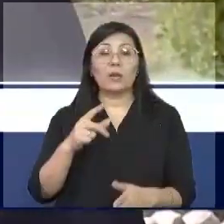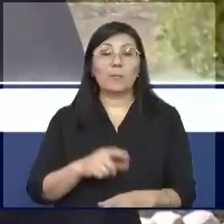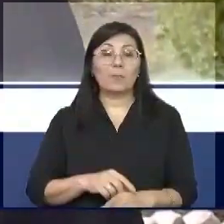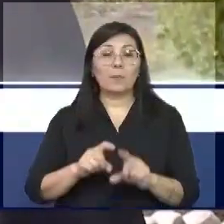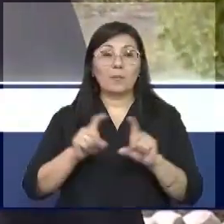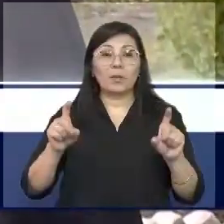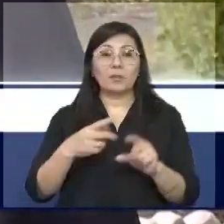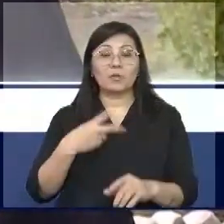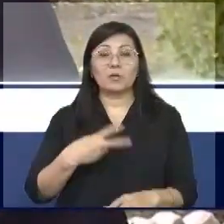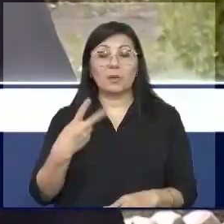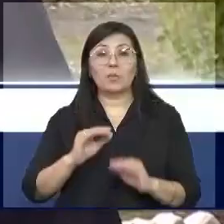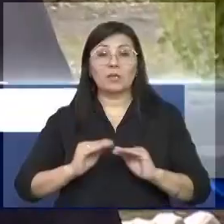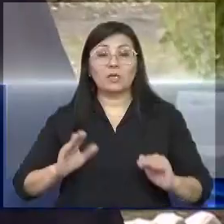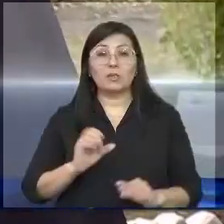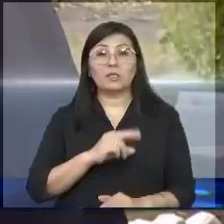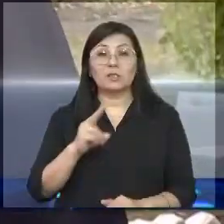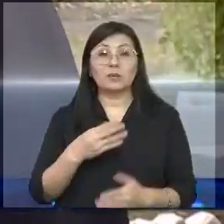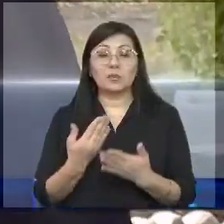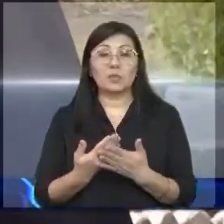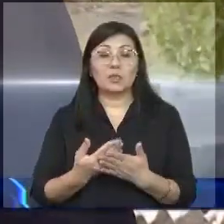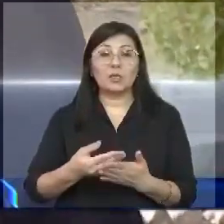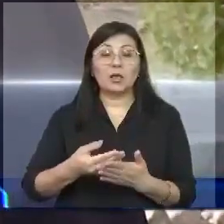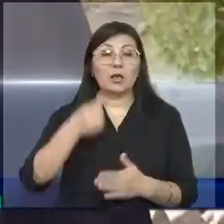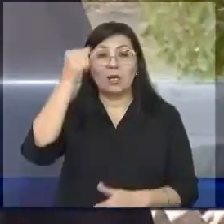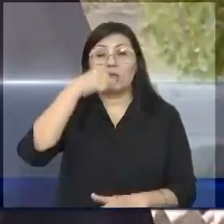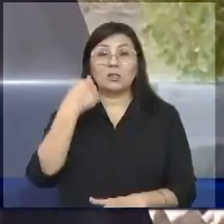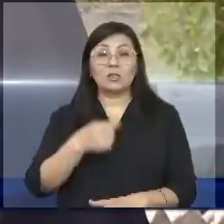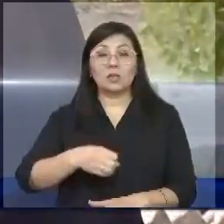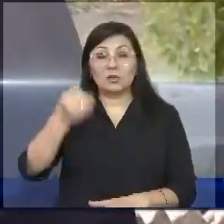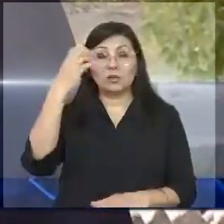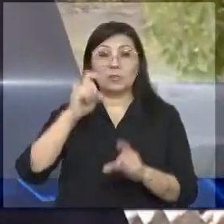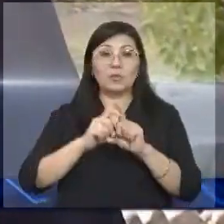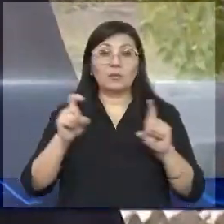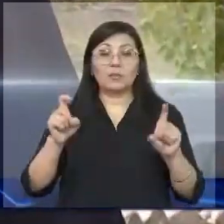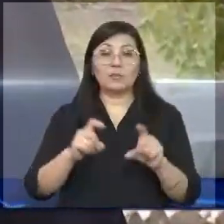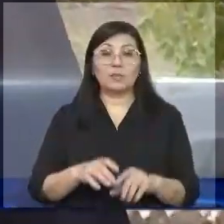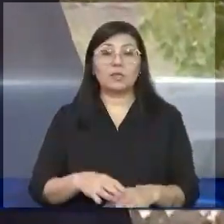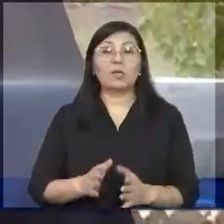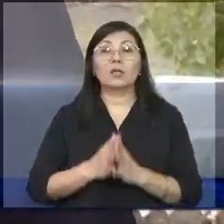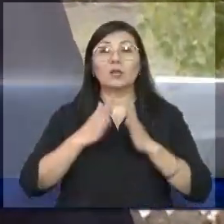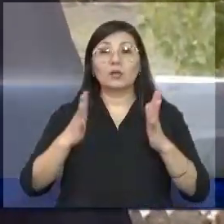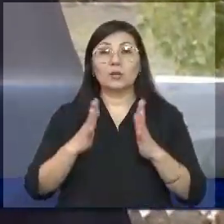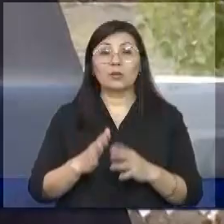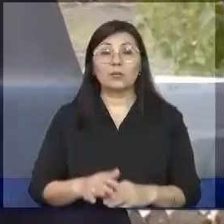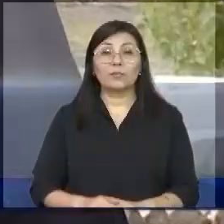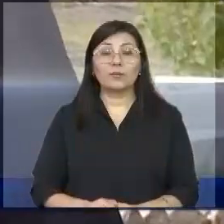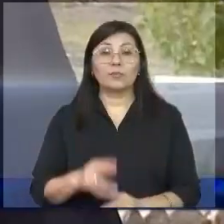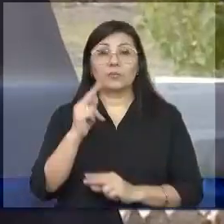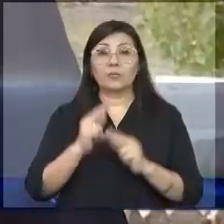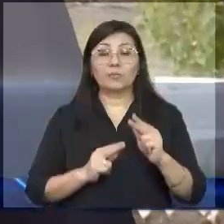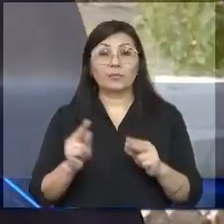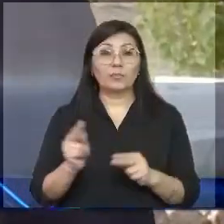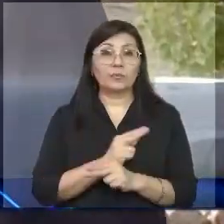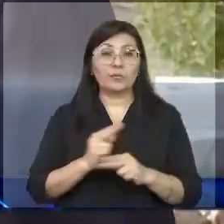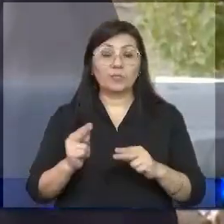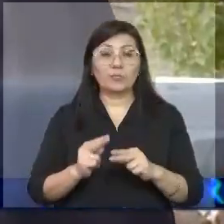балабақша. Биылғы жыл енді ауданның білім саласында білім беру ғимараттарының үлкен құрылыстар,